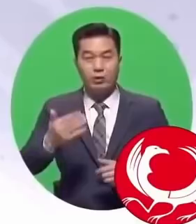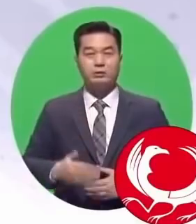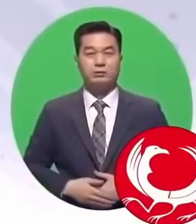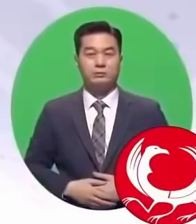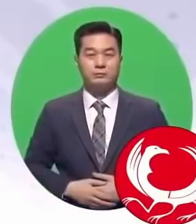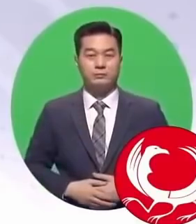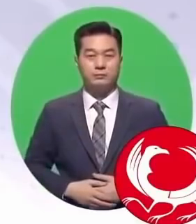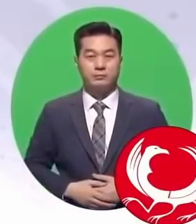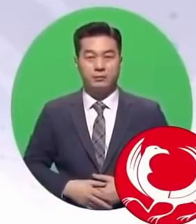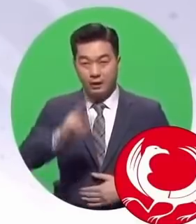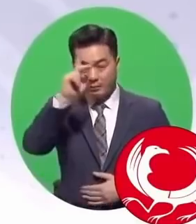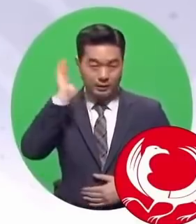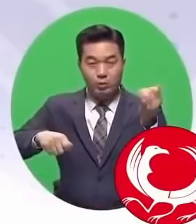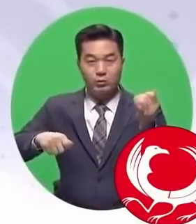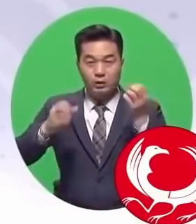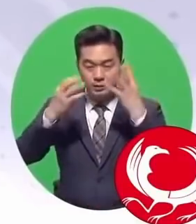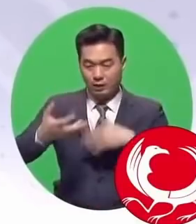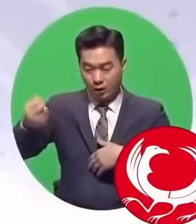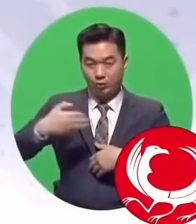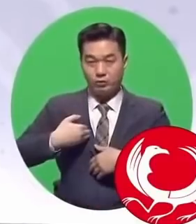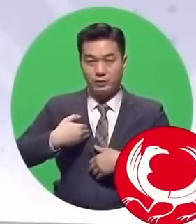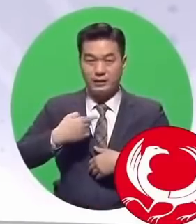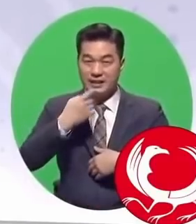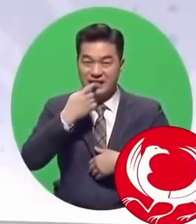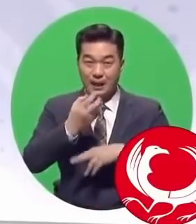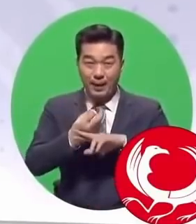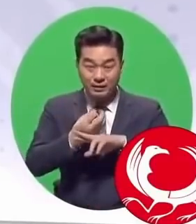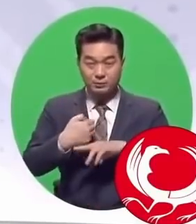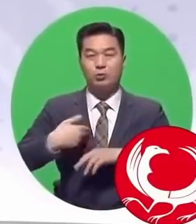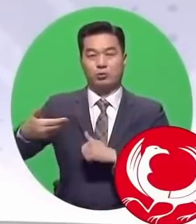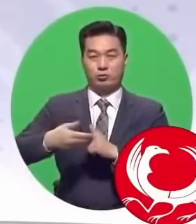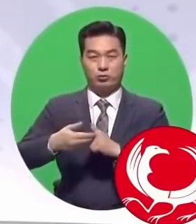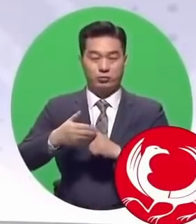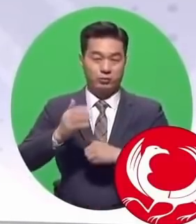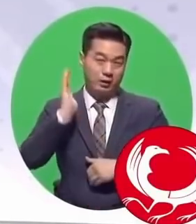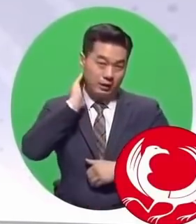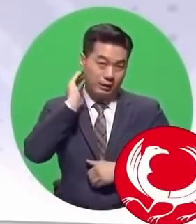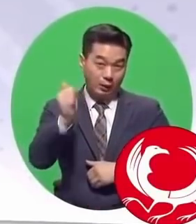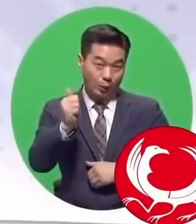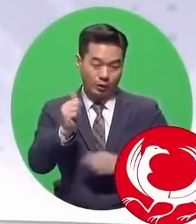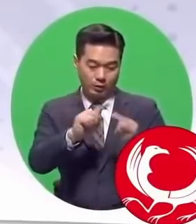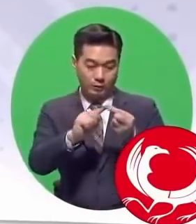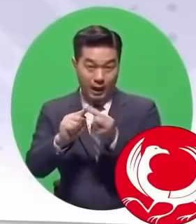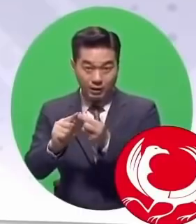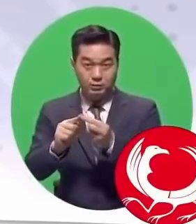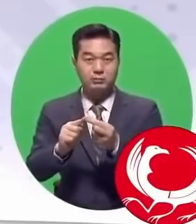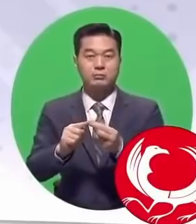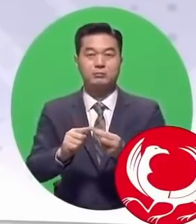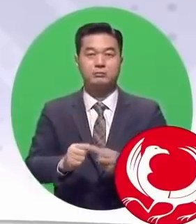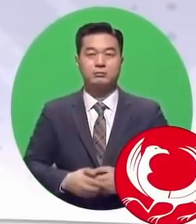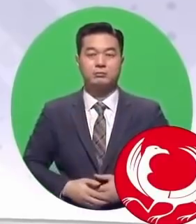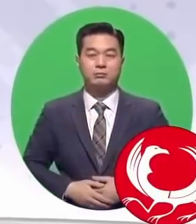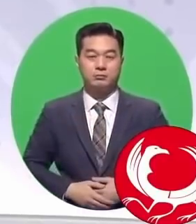협대입니다. 이거 박 대통령이 준 지봉입니다. 이거 백금입니다. 대통령 마크가 있고 1975년 5월